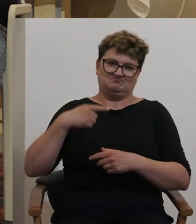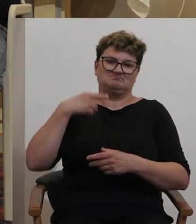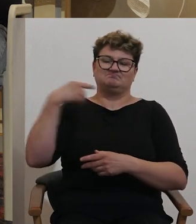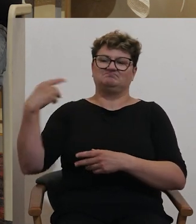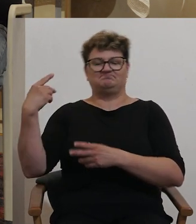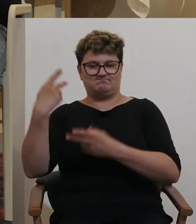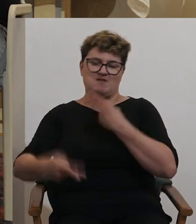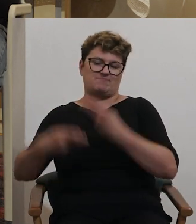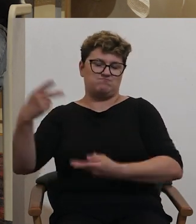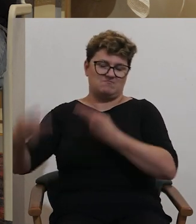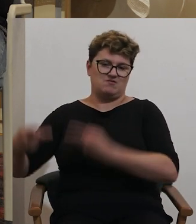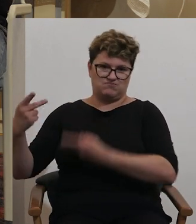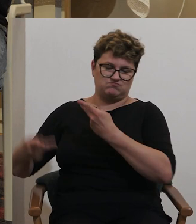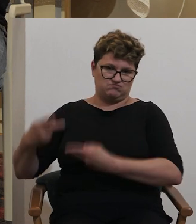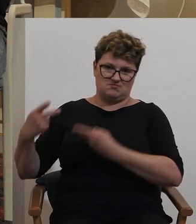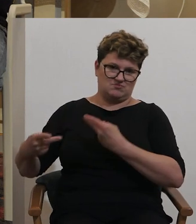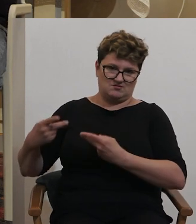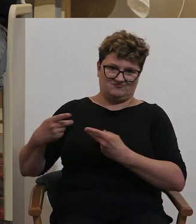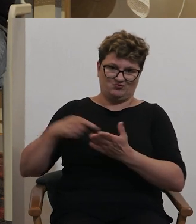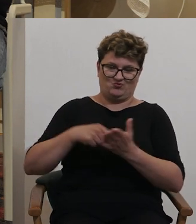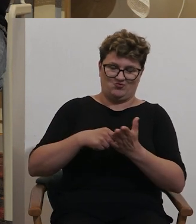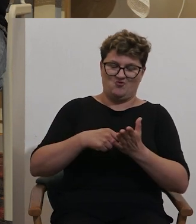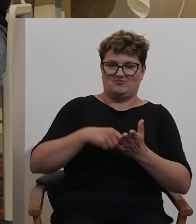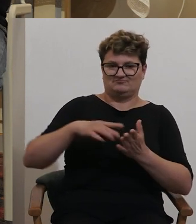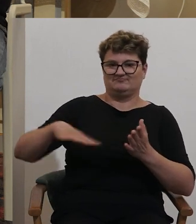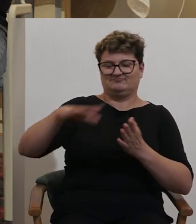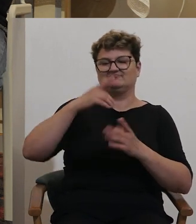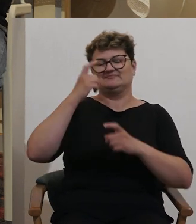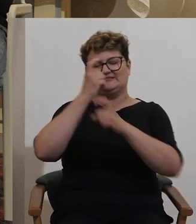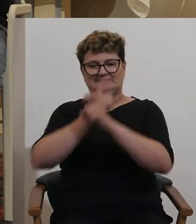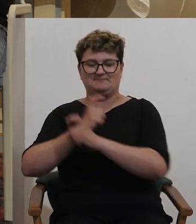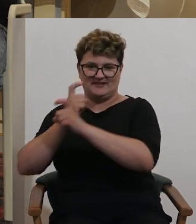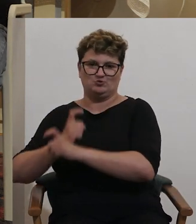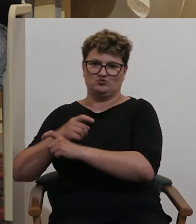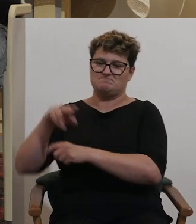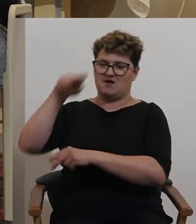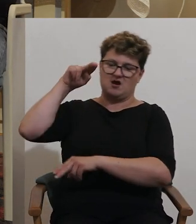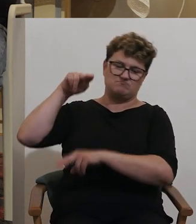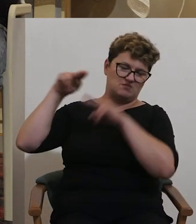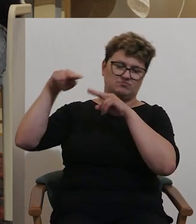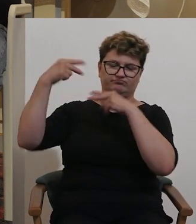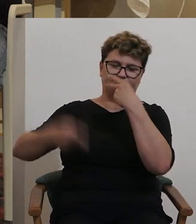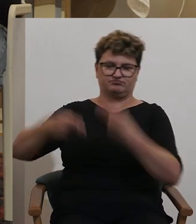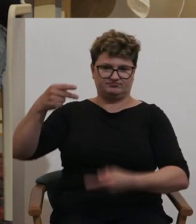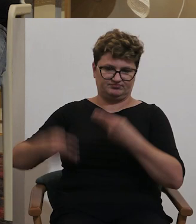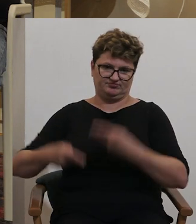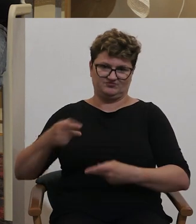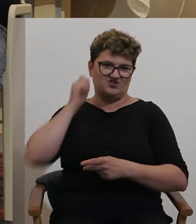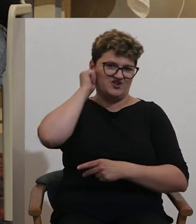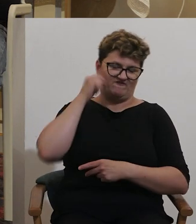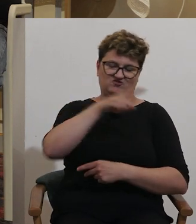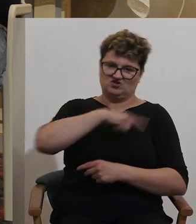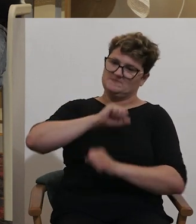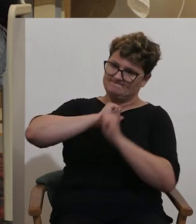swój szlak bojowy w kadziak ze spirytusem, postrzelony przez dziewczyny,